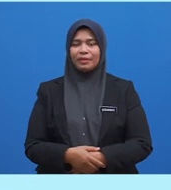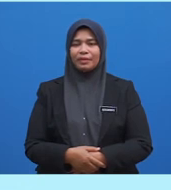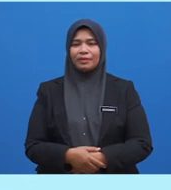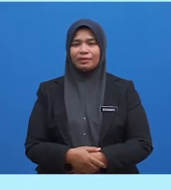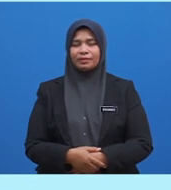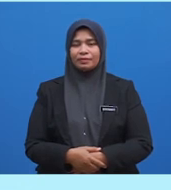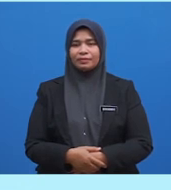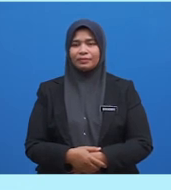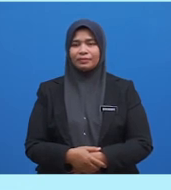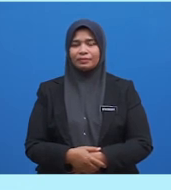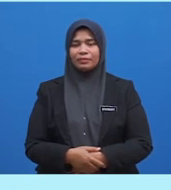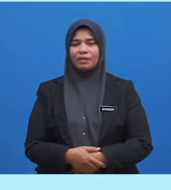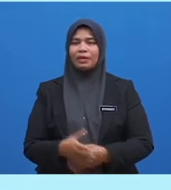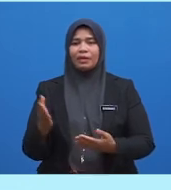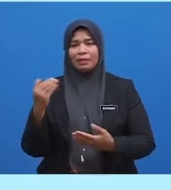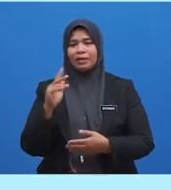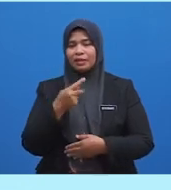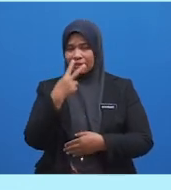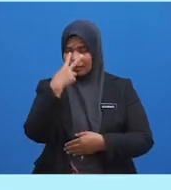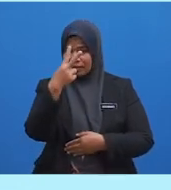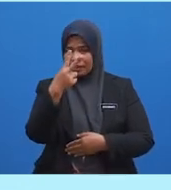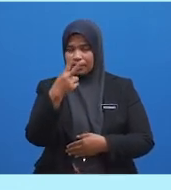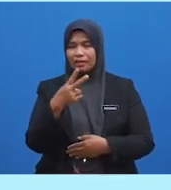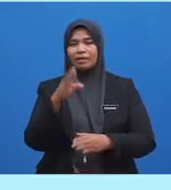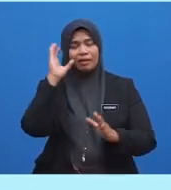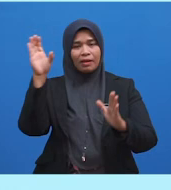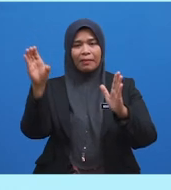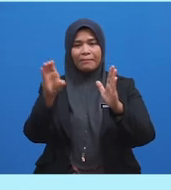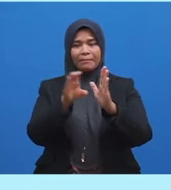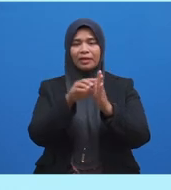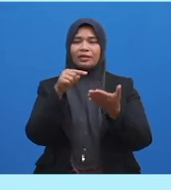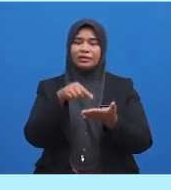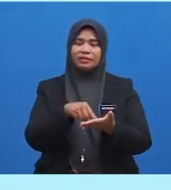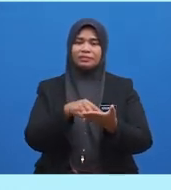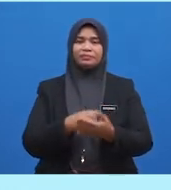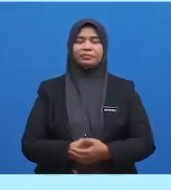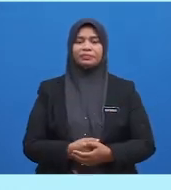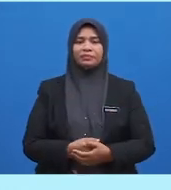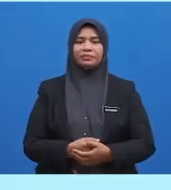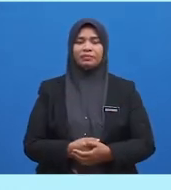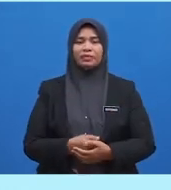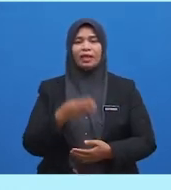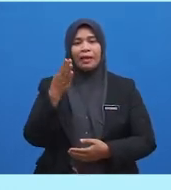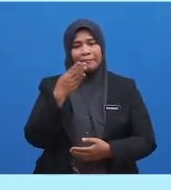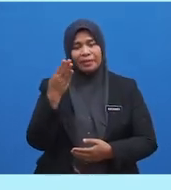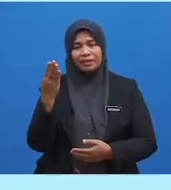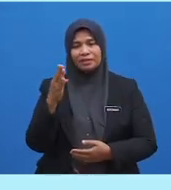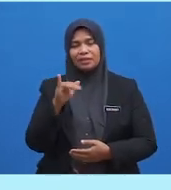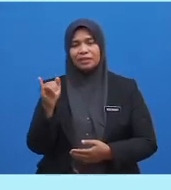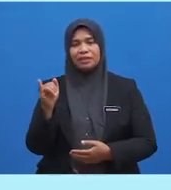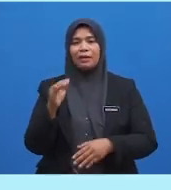Hai Mari kita lihat gambar ini biasanya